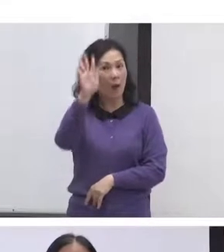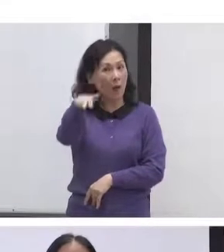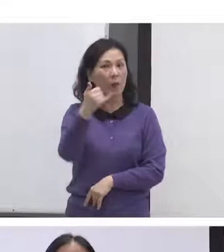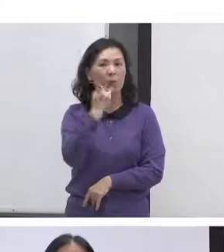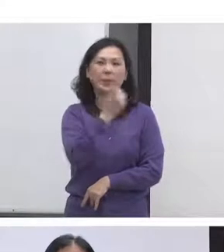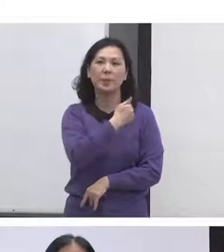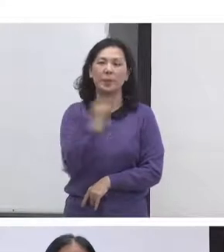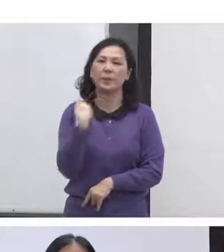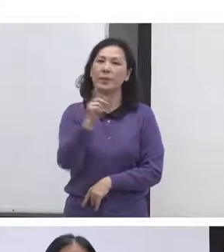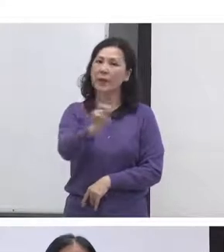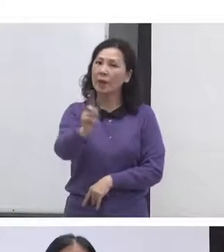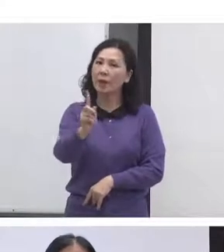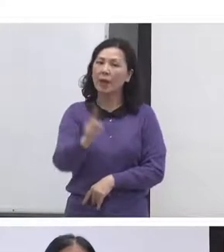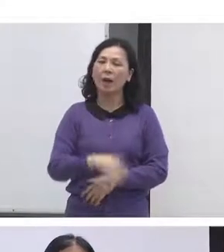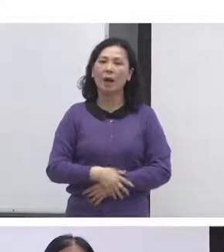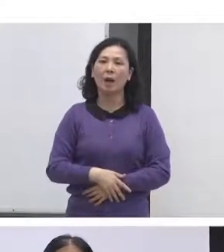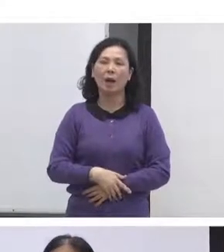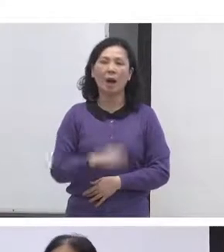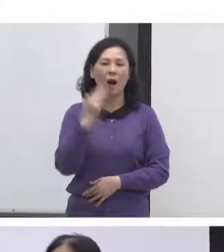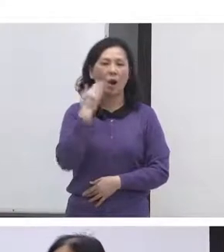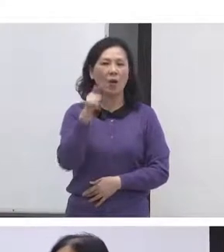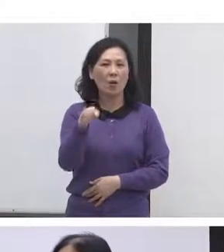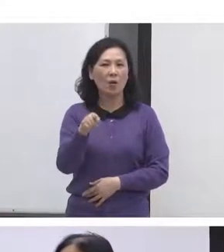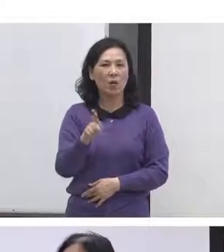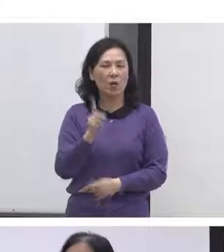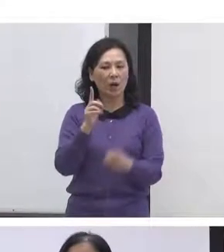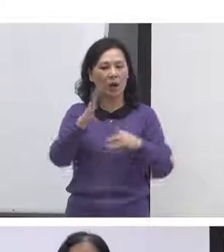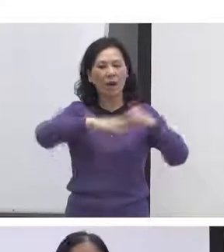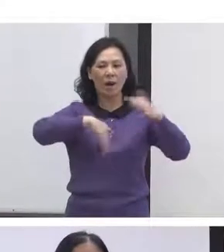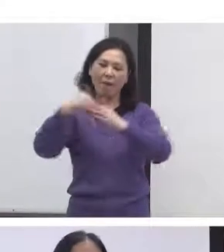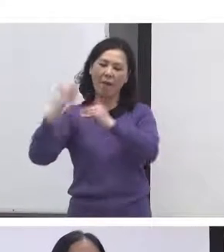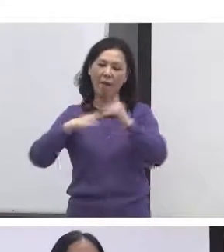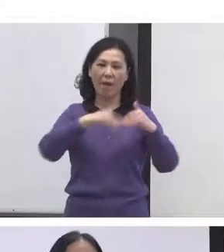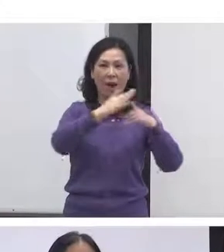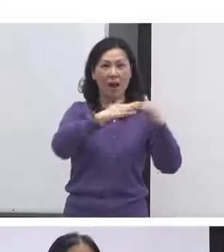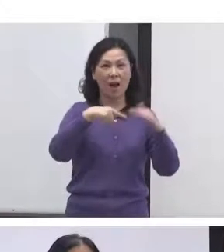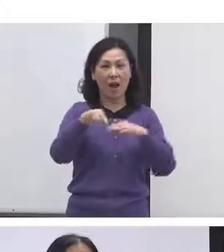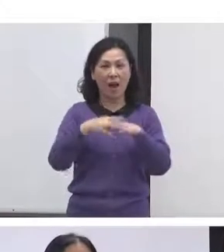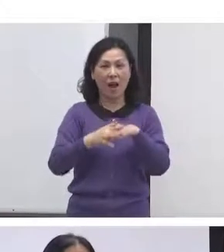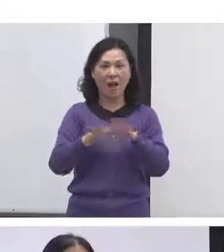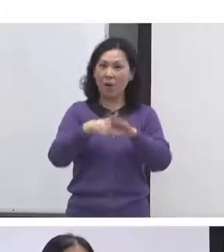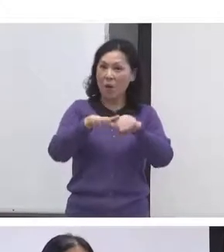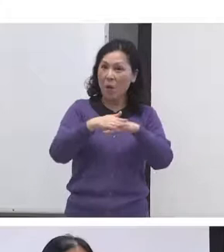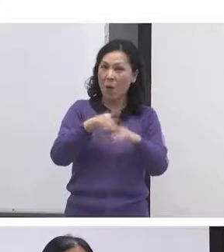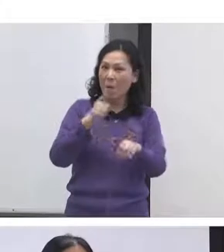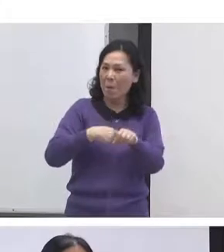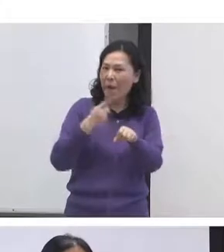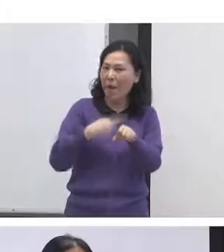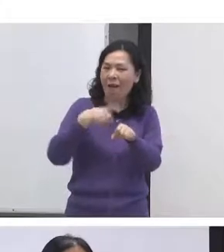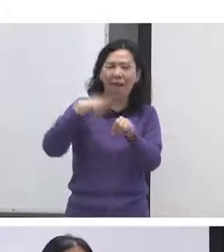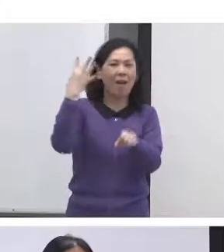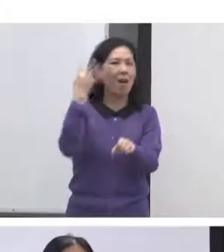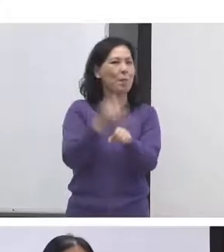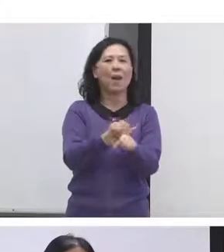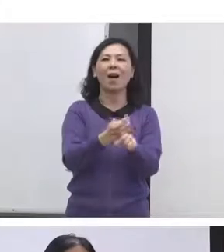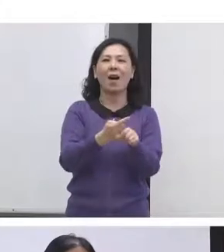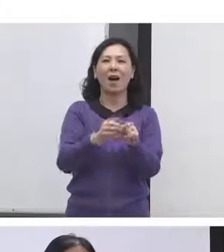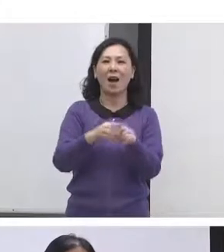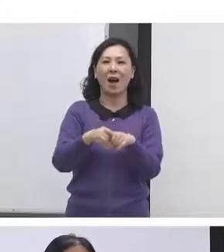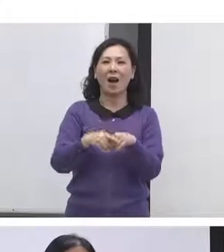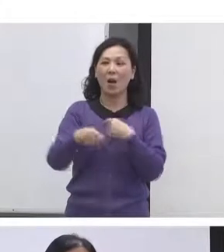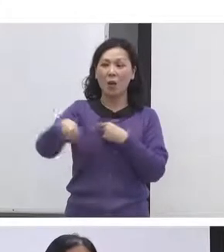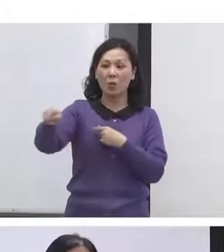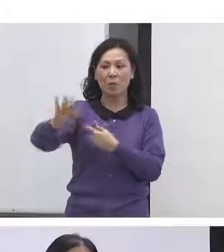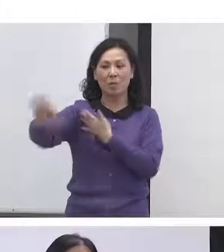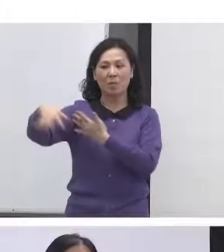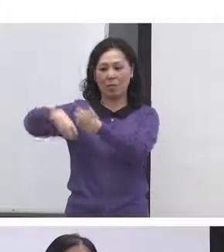的是，当你非常熟悉这个协作的文化的时候，你可以在其他的组织里面去改变它